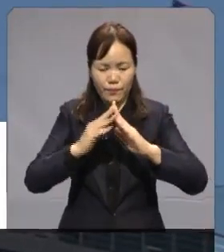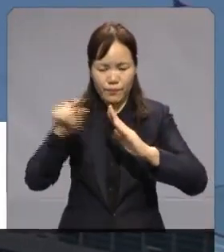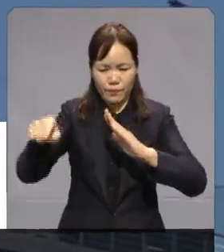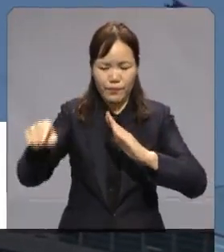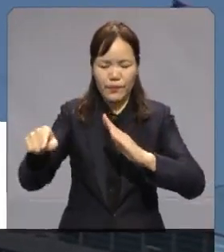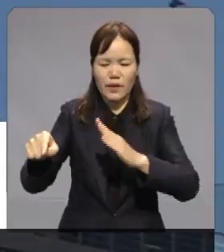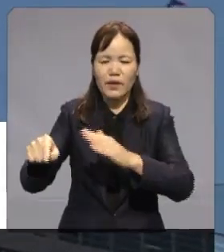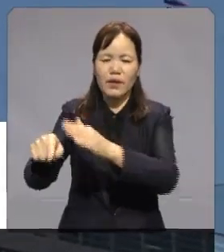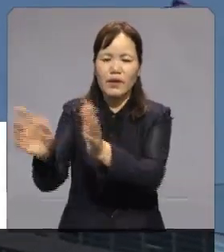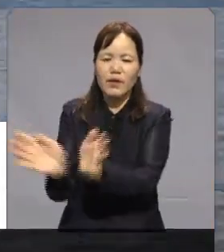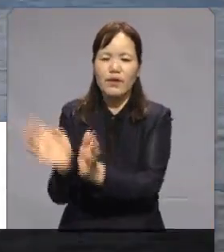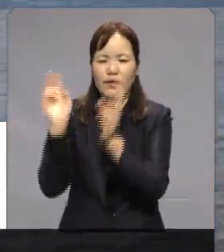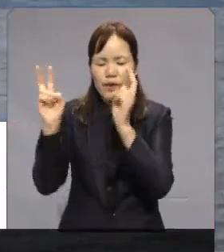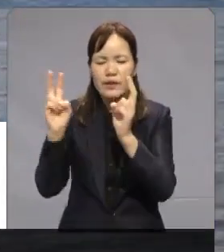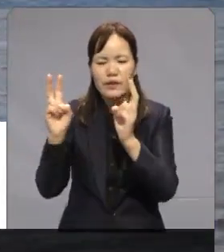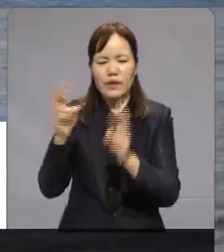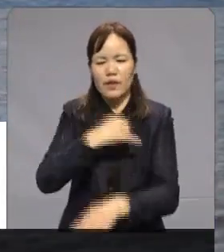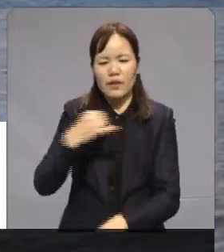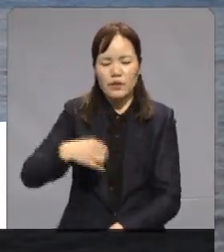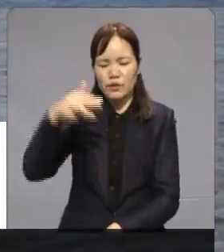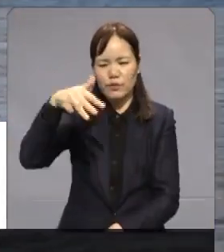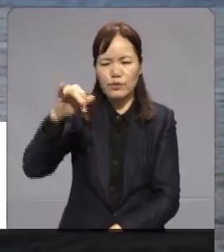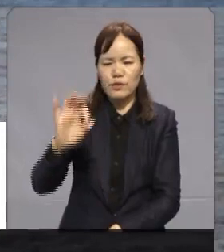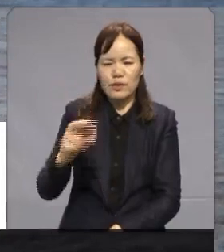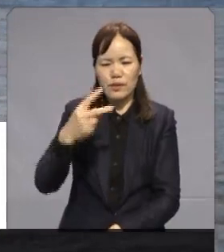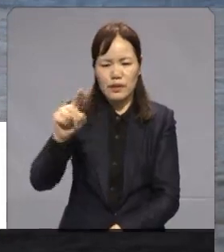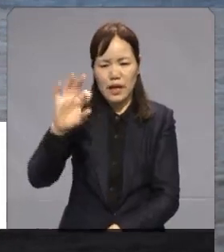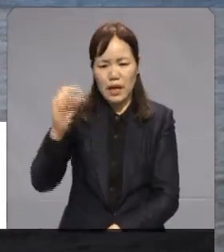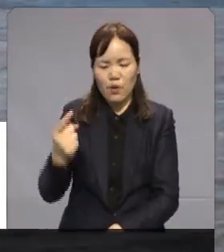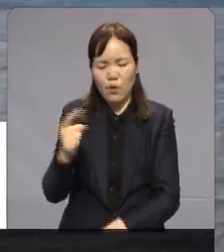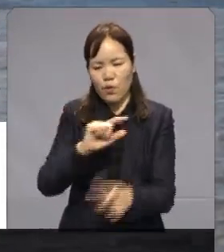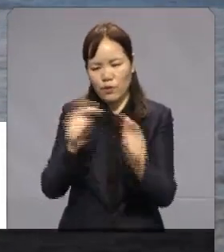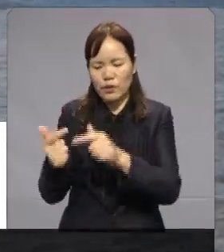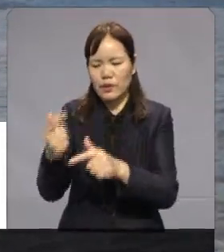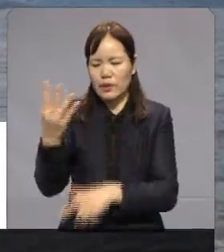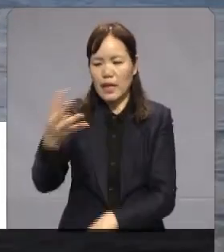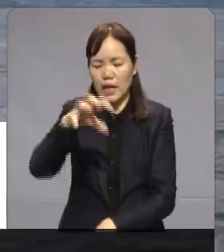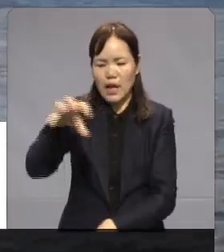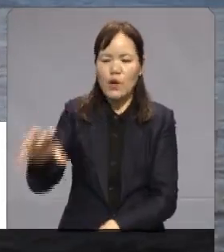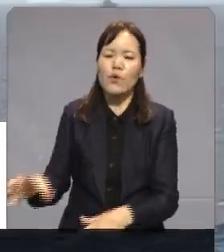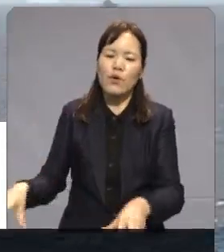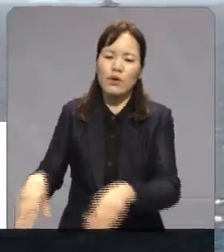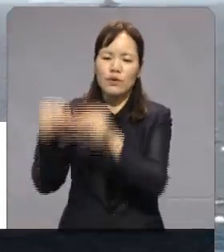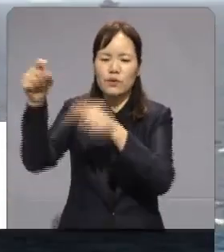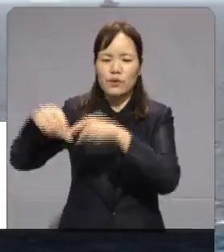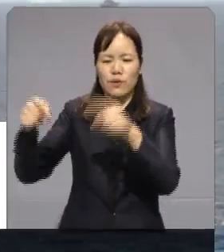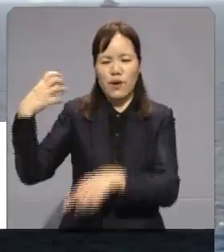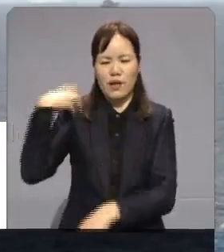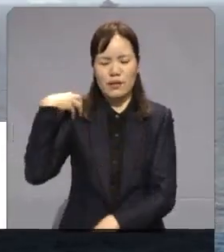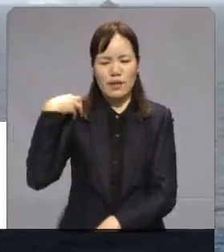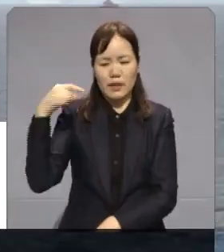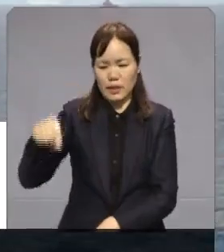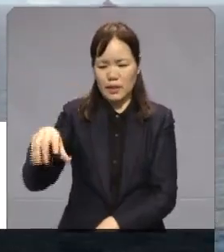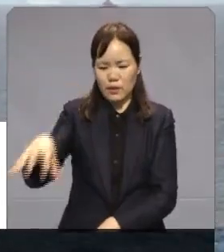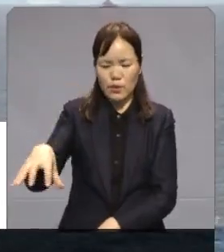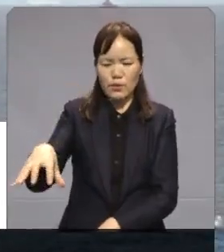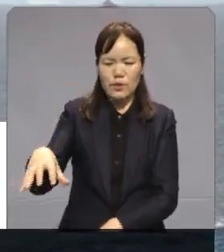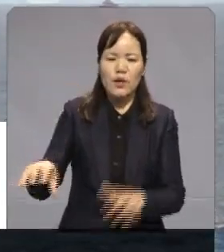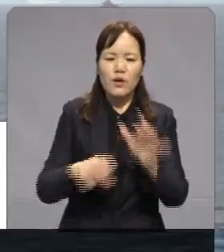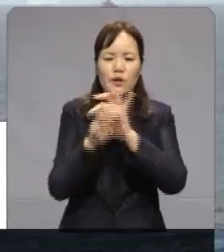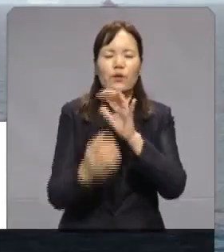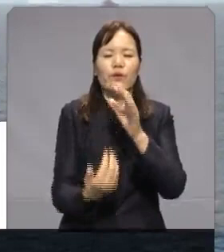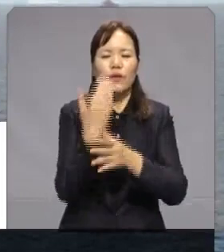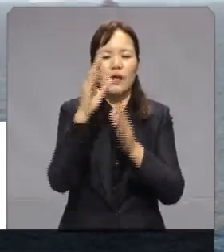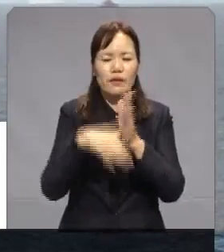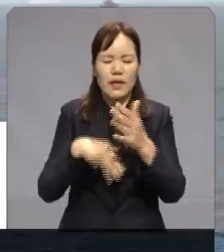항만 그룹은 중국 칭다오 르자오 엔타이 보아이 항만을 총괄하는 기관입니다이 기관은 는 코로나 19 사태로